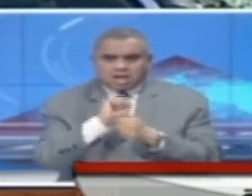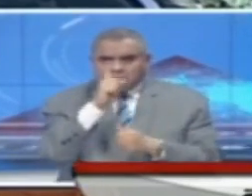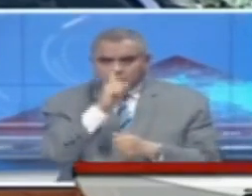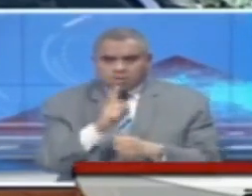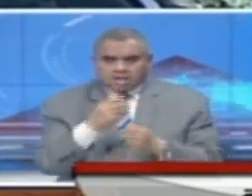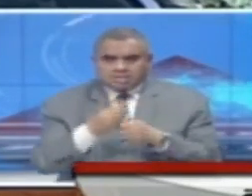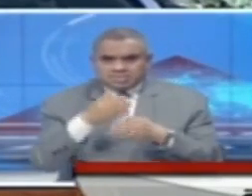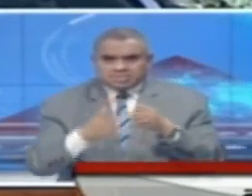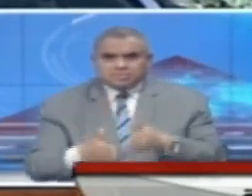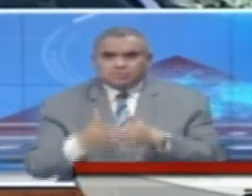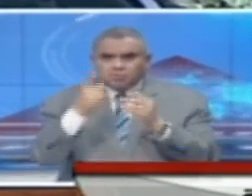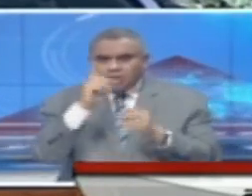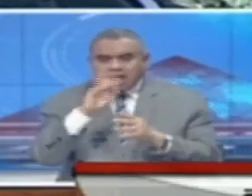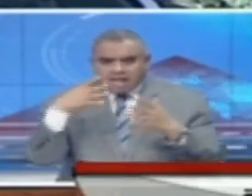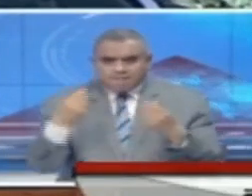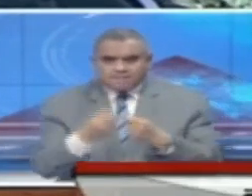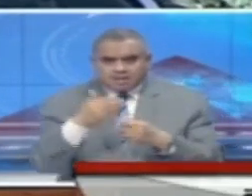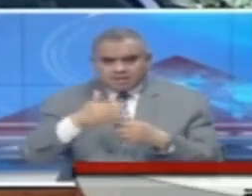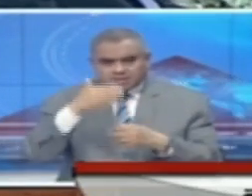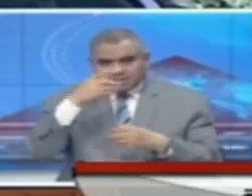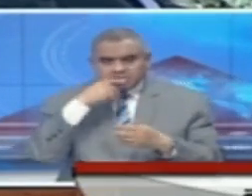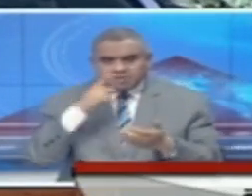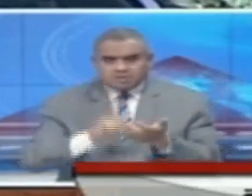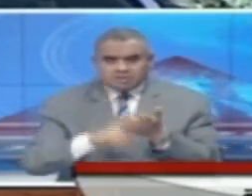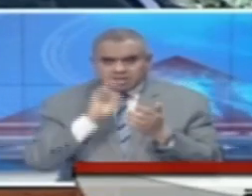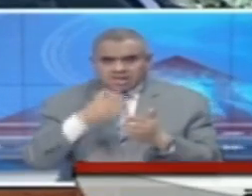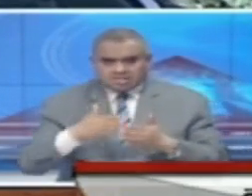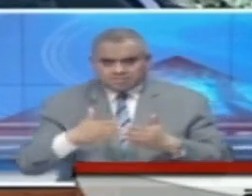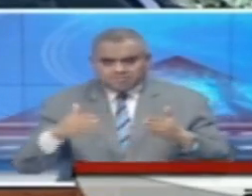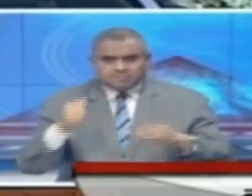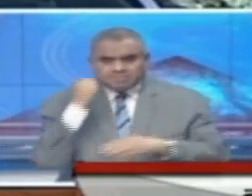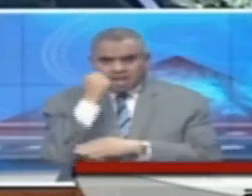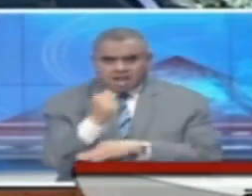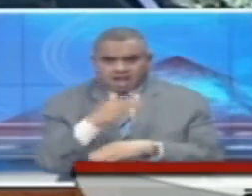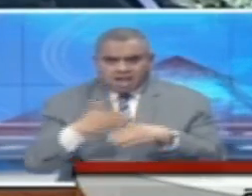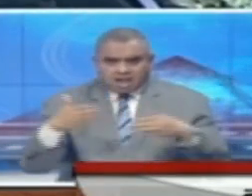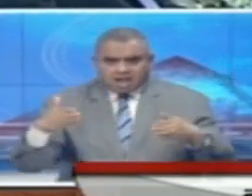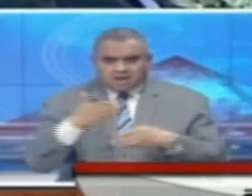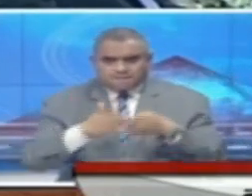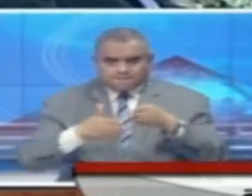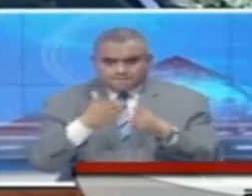دورين؟ يبقى المساحة المخصصة لبيت